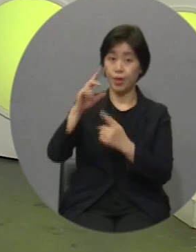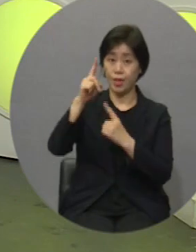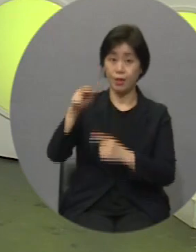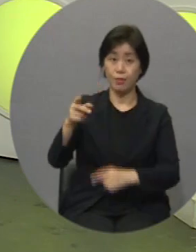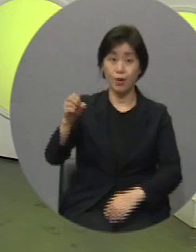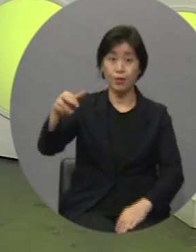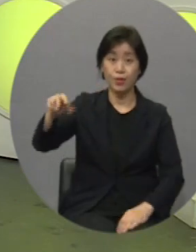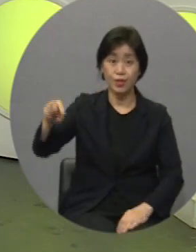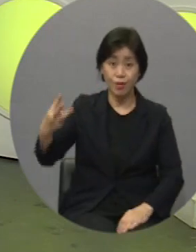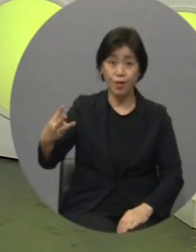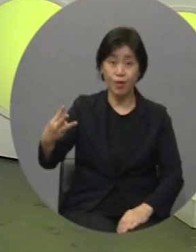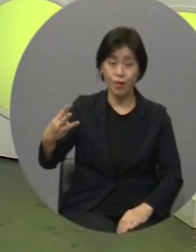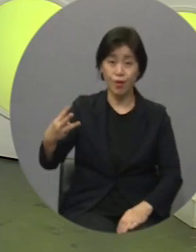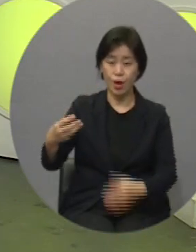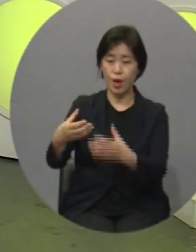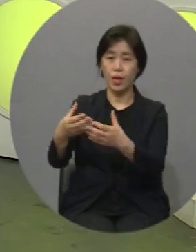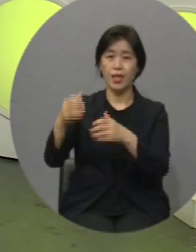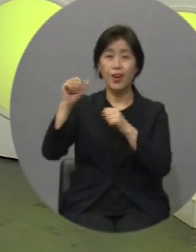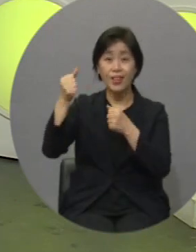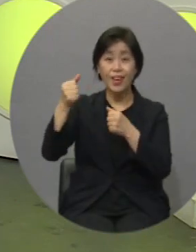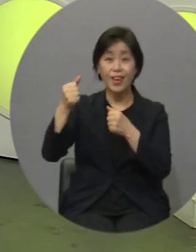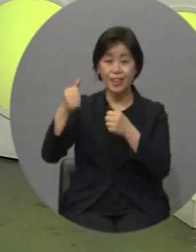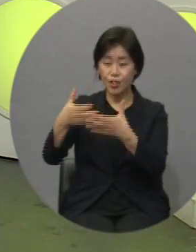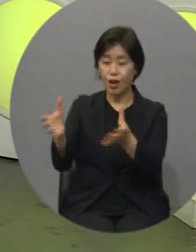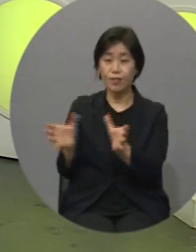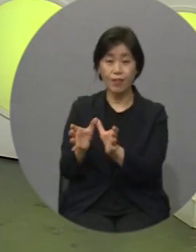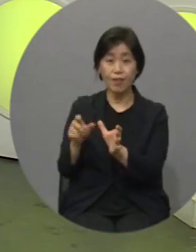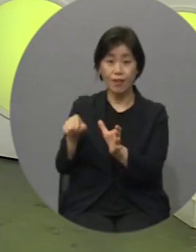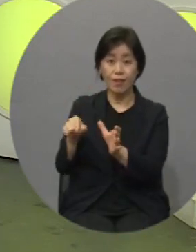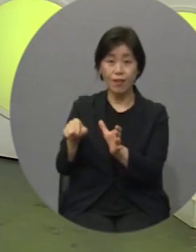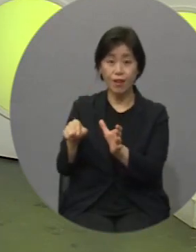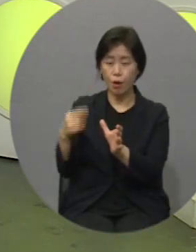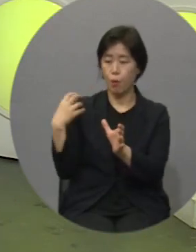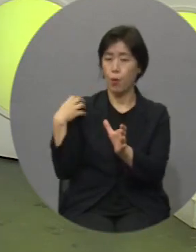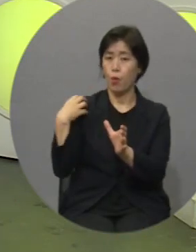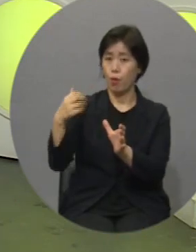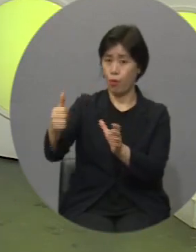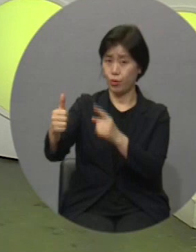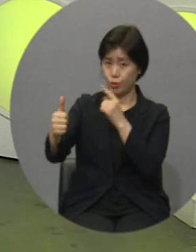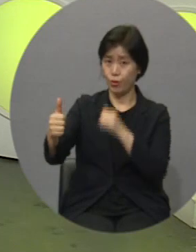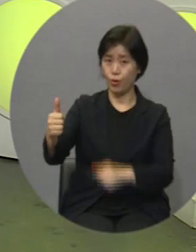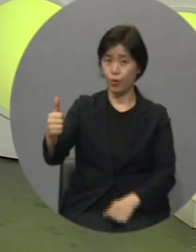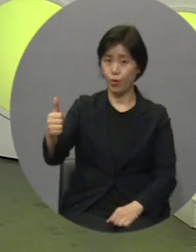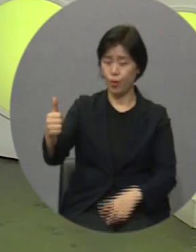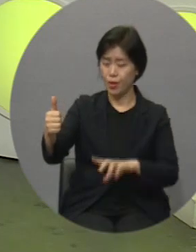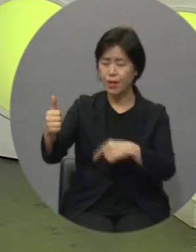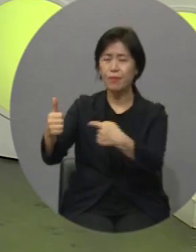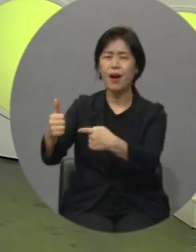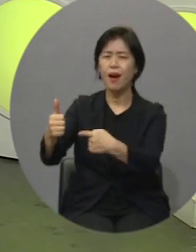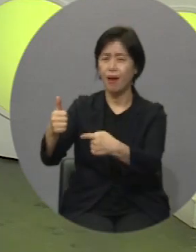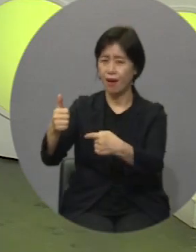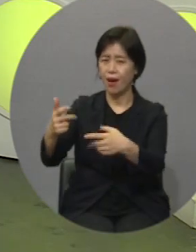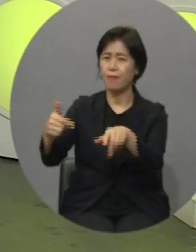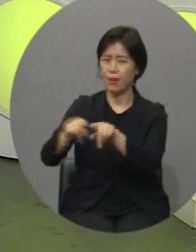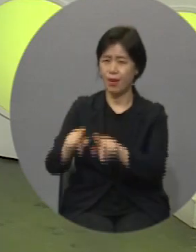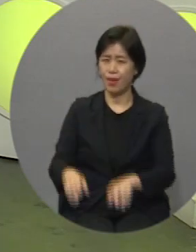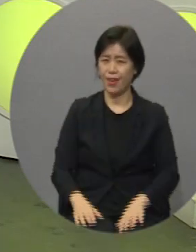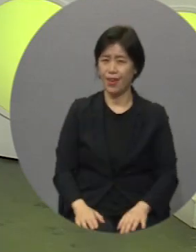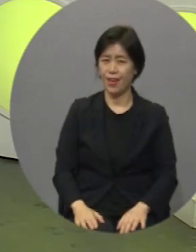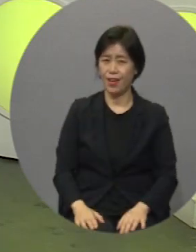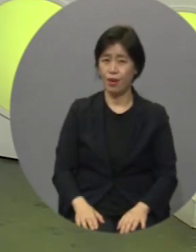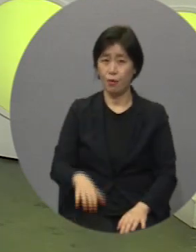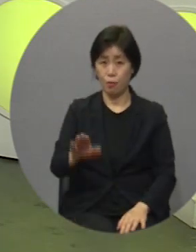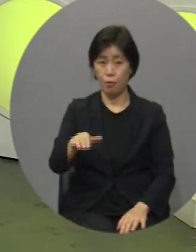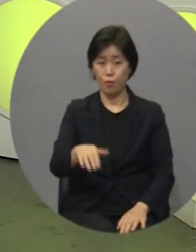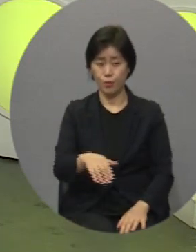네, 네, 그거 좀 단원으로 초빙하셔야 돼요. 사실은 이게 노래 하시려면 네. 재능 기부도 많이 하셔야 돼요. 네, 네. 아, 네. 그럼요. 그래서 이제 불러오면 언제든지 불러주세요.